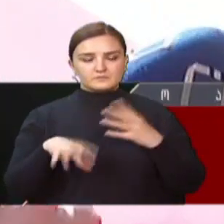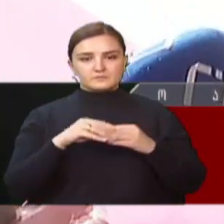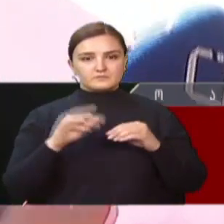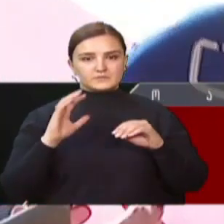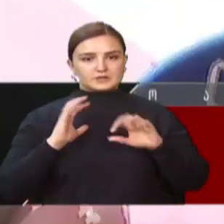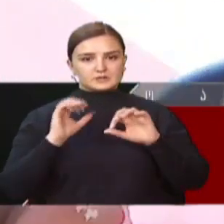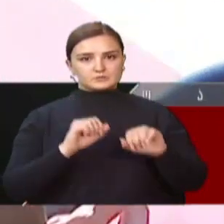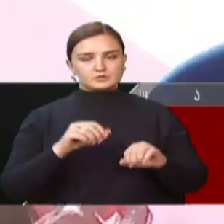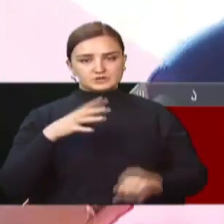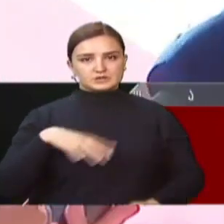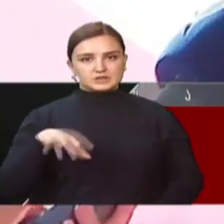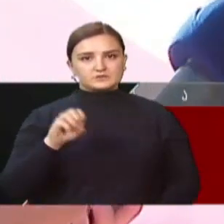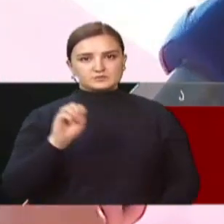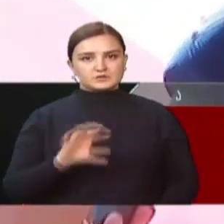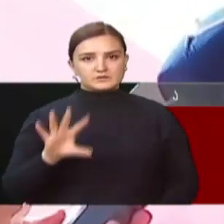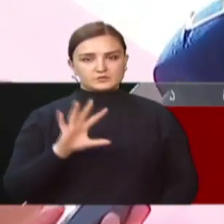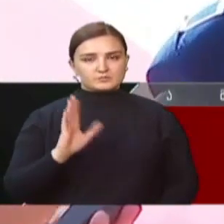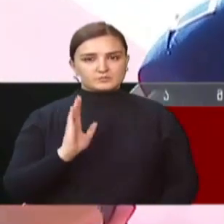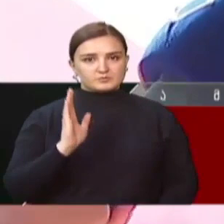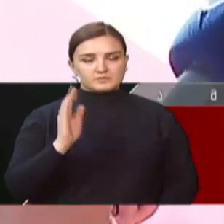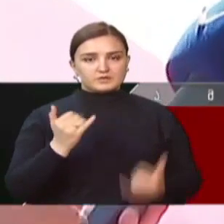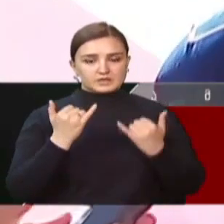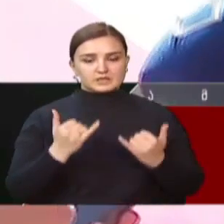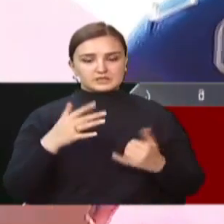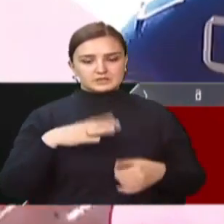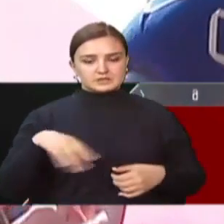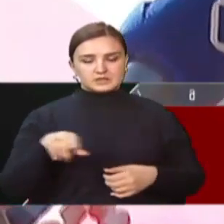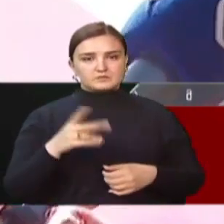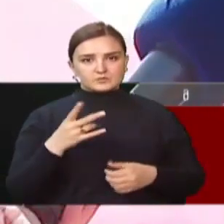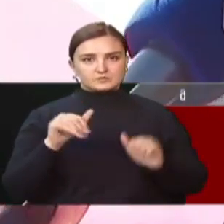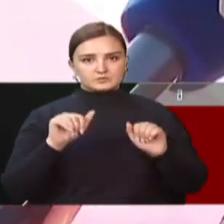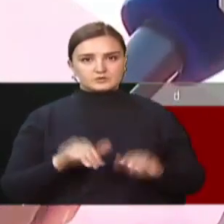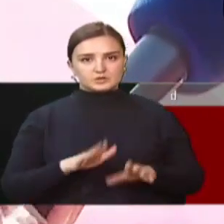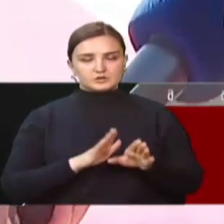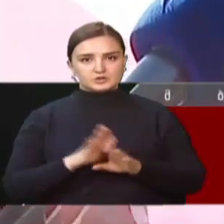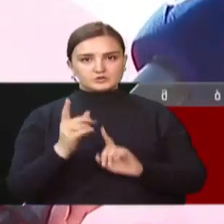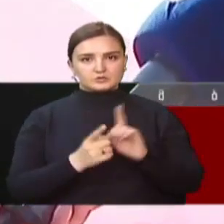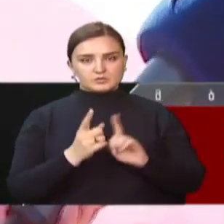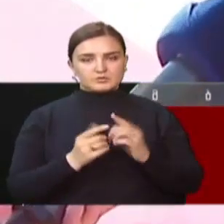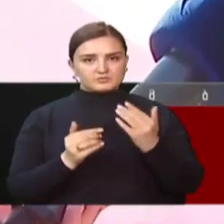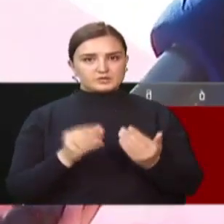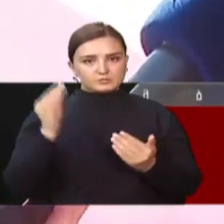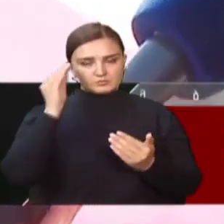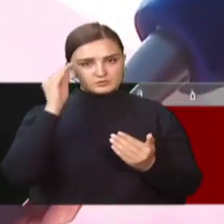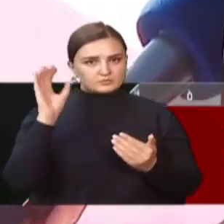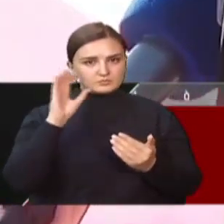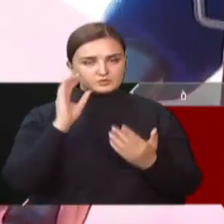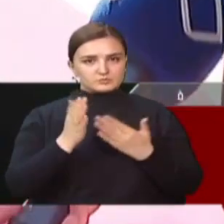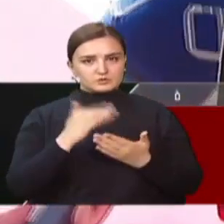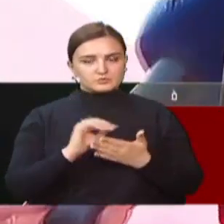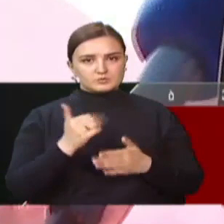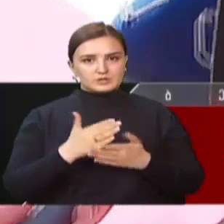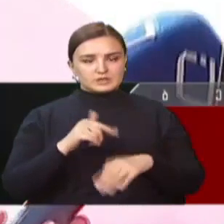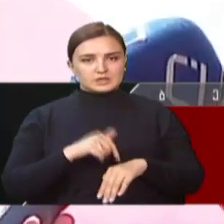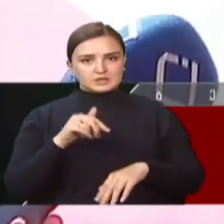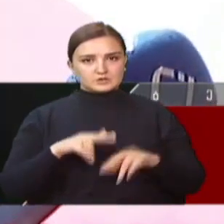უჭერენ საქართველოს ევროპულ მომავალს, ახლა ჯერი არის საქართველოზე რომ შეასრულოს რეფორმებიო. აი თქვენი ამ პოზიციების მოსმენის შემდეგ როგორია გაწყობები